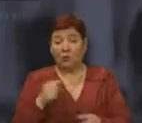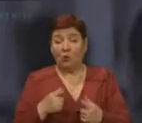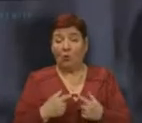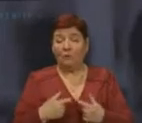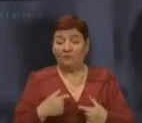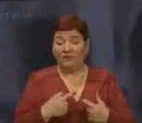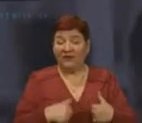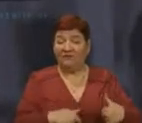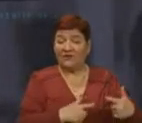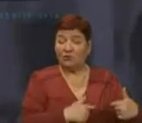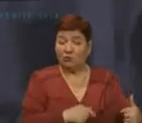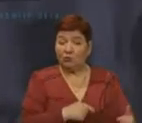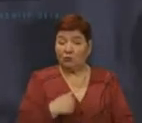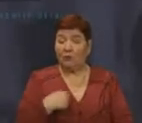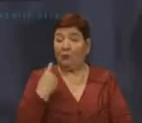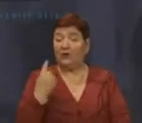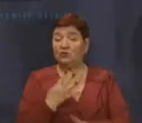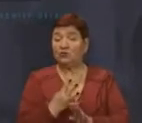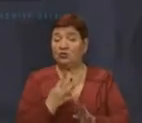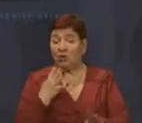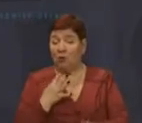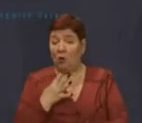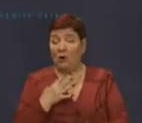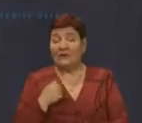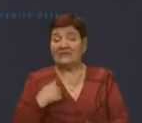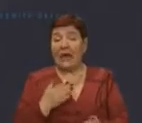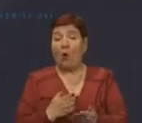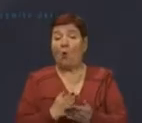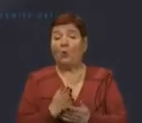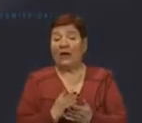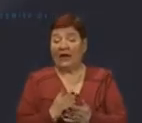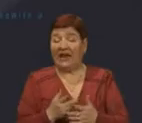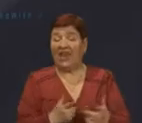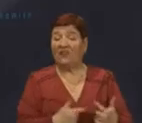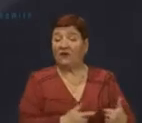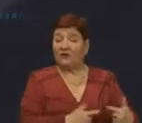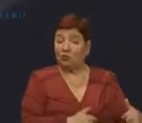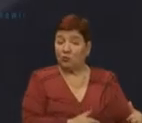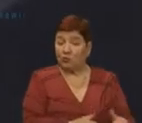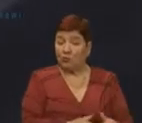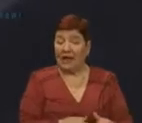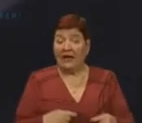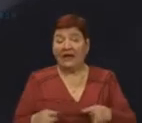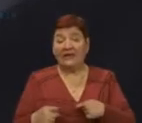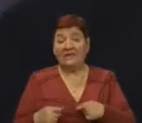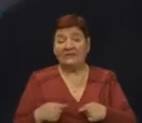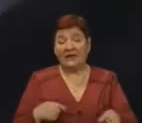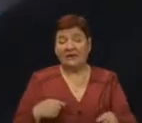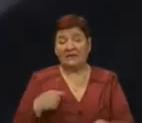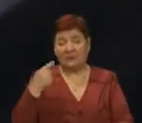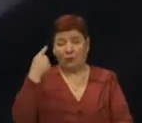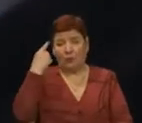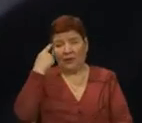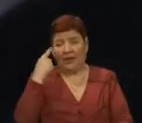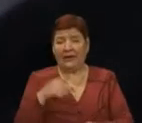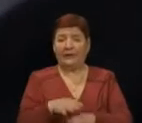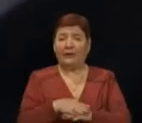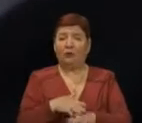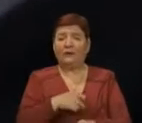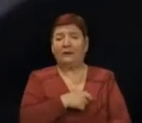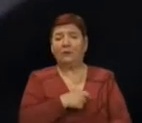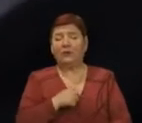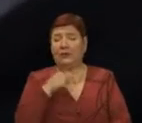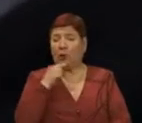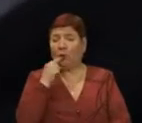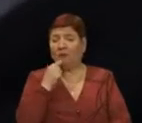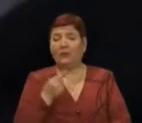І в першу чергу ми звертаємо увагу, що це має бути комунальна інфраструктура, тому що різняться різні думки. Наприклад, народні депутати